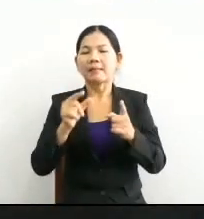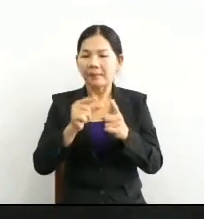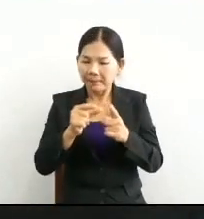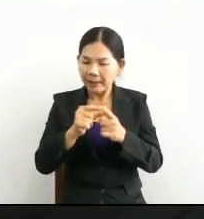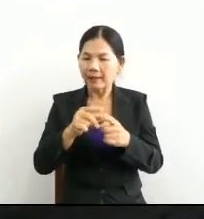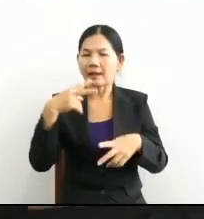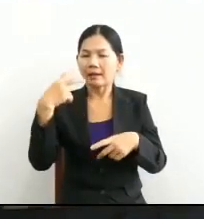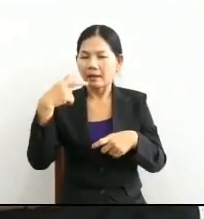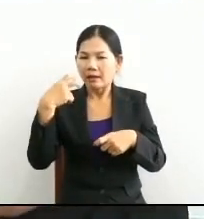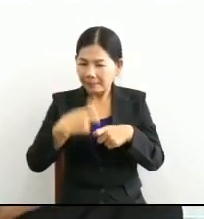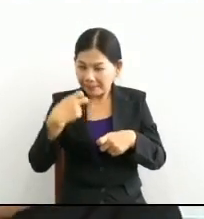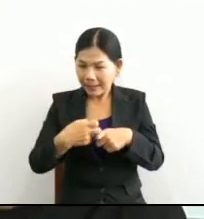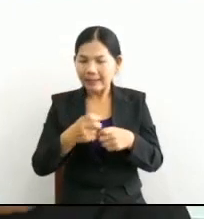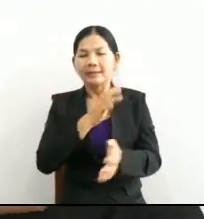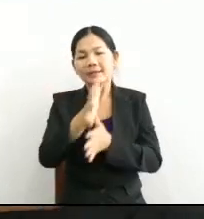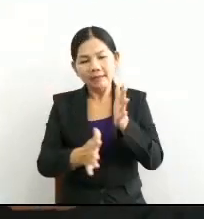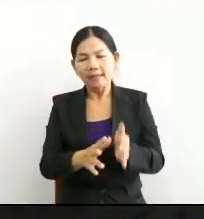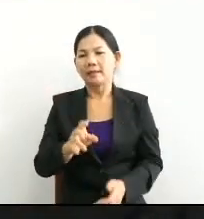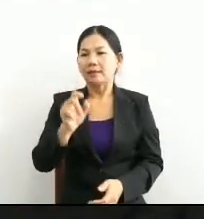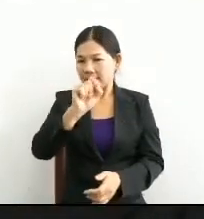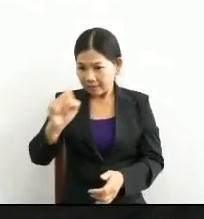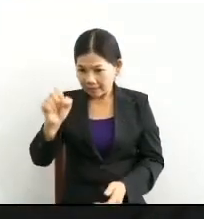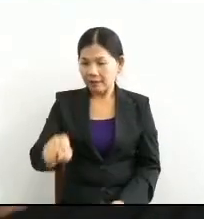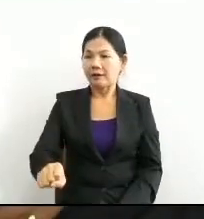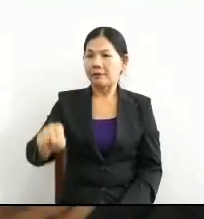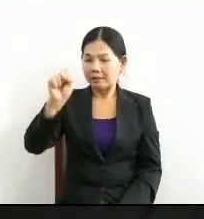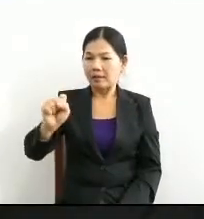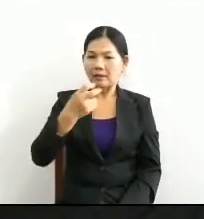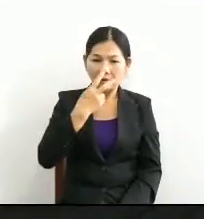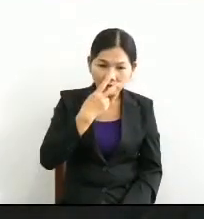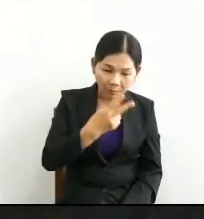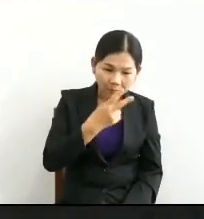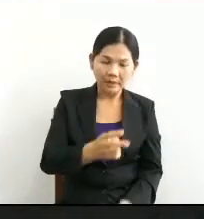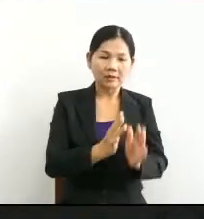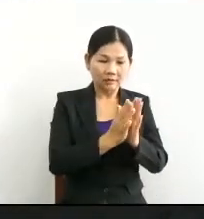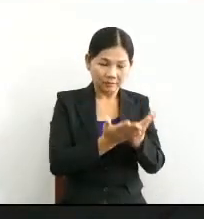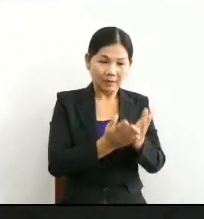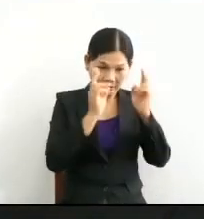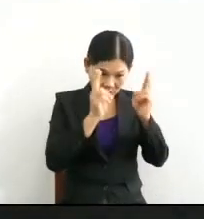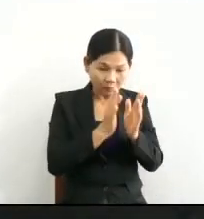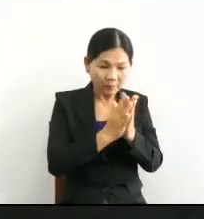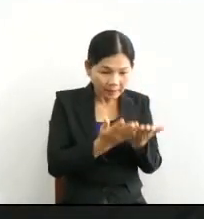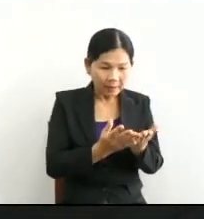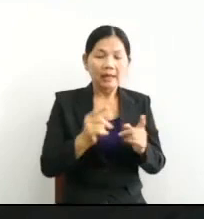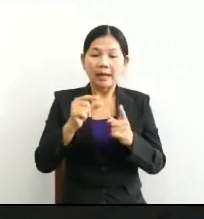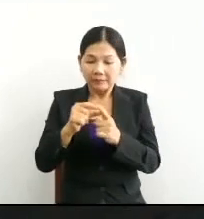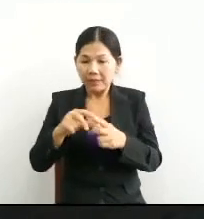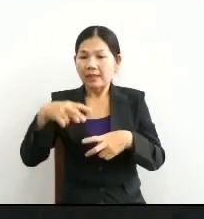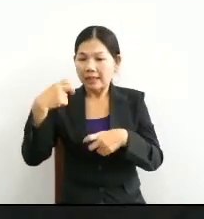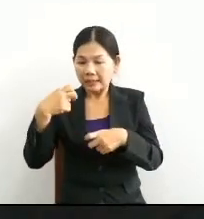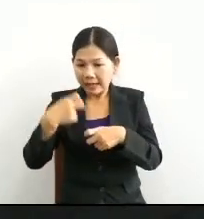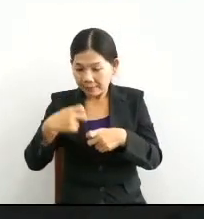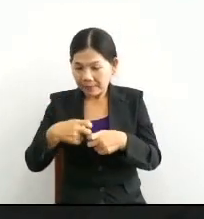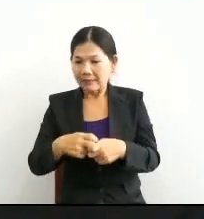còn xế má con mưa không sập hơi nó chẩm lòng cháy máu tập bị bịa nó cơ nè cha con